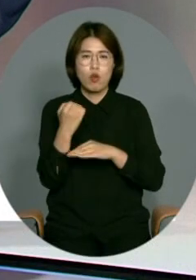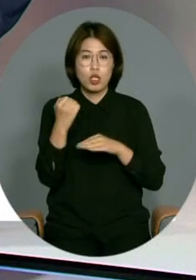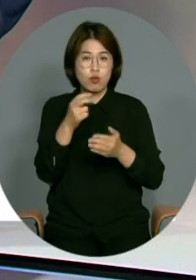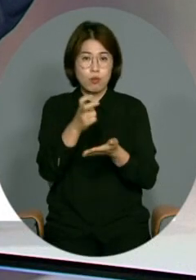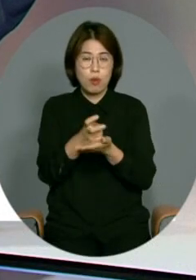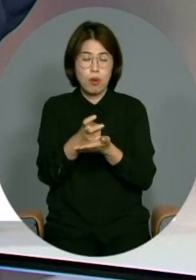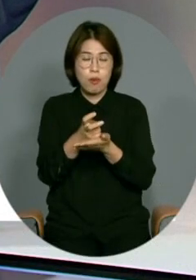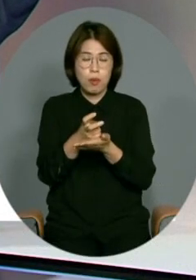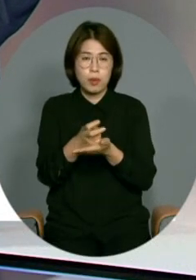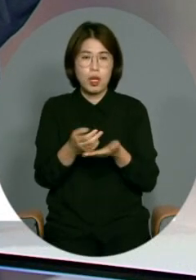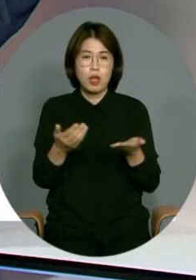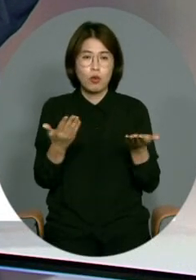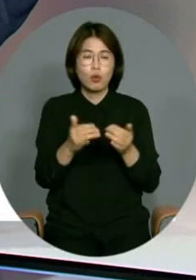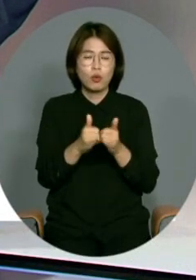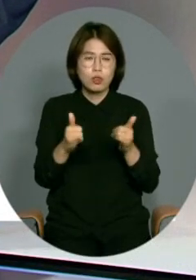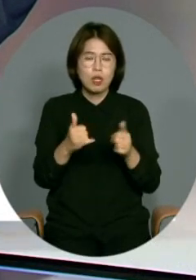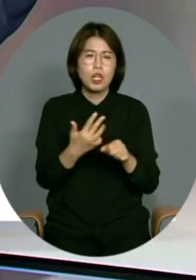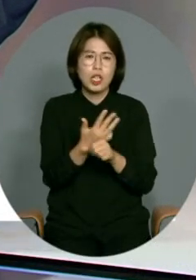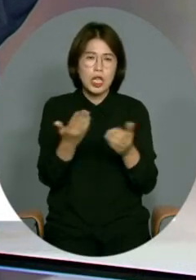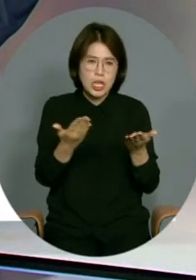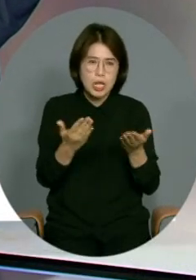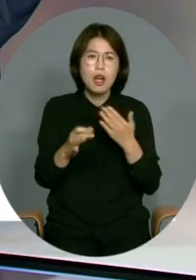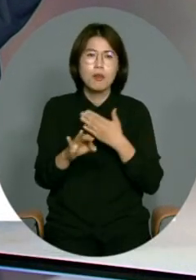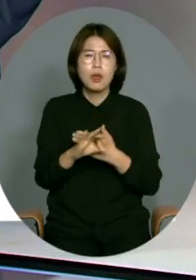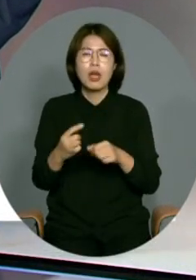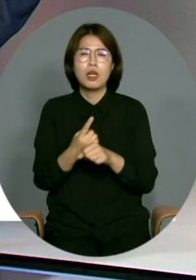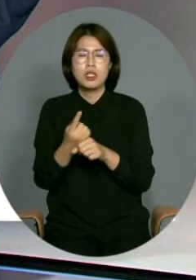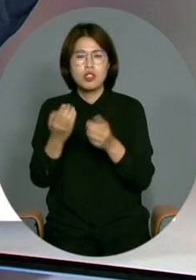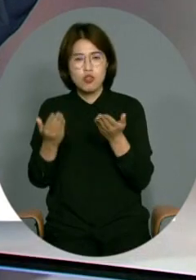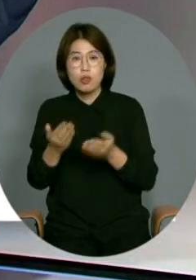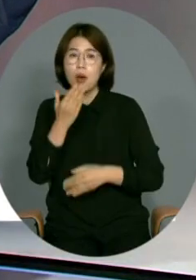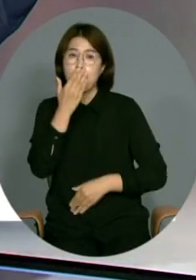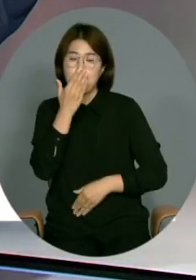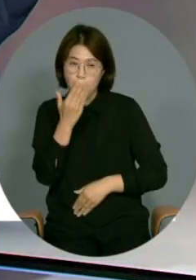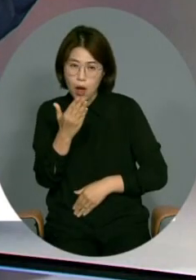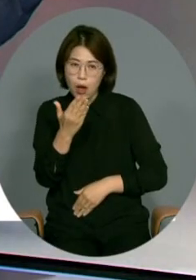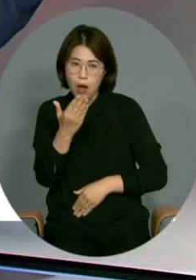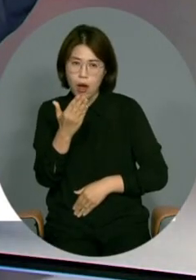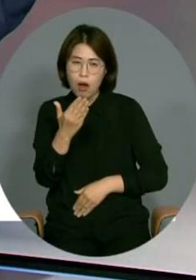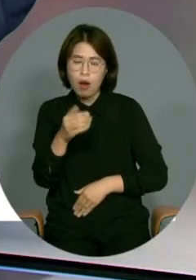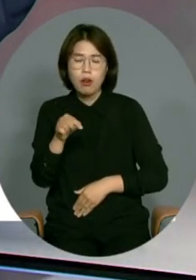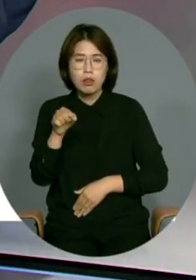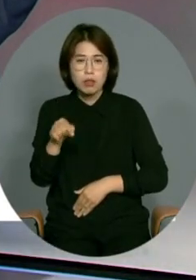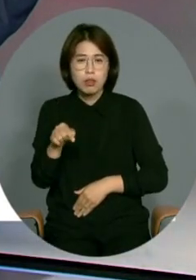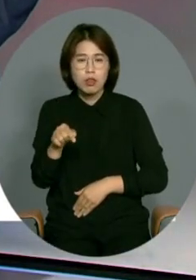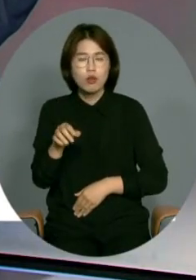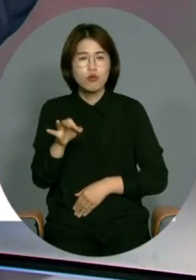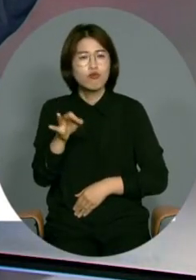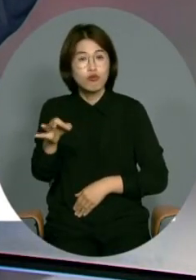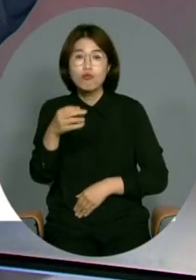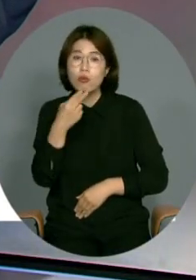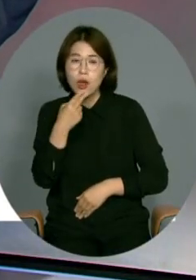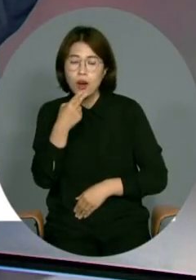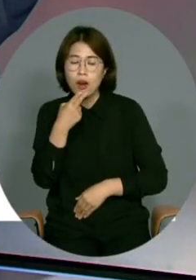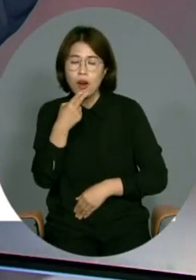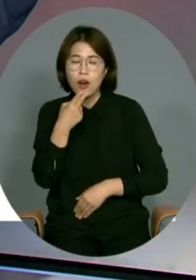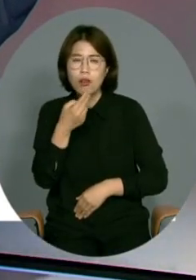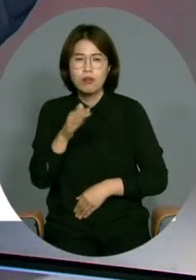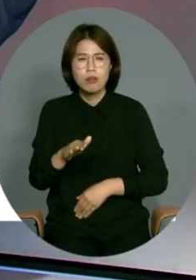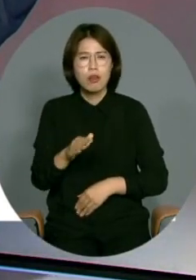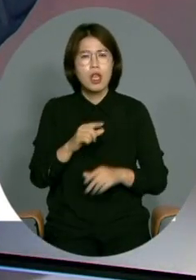근로기준법에 따라 노동자는 8시간 일하면 1시간 쉴수 있는데 이 휴게 시간은 무급으로 처리됩니다. 그런데